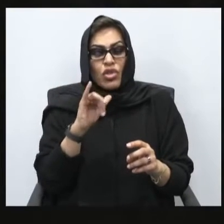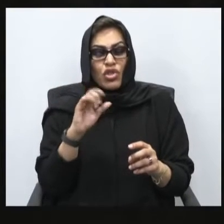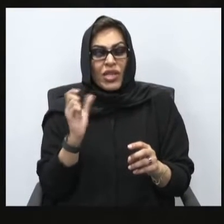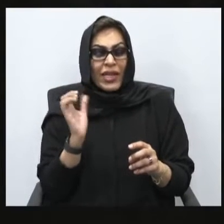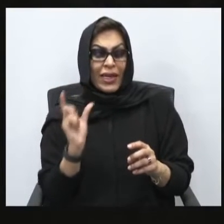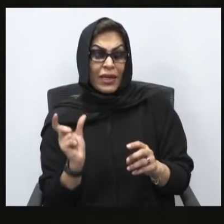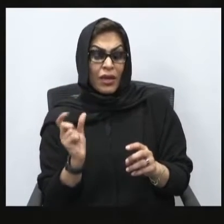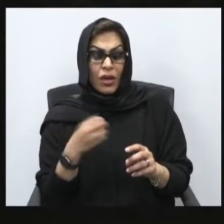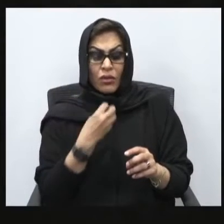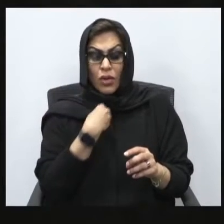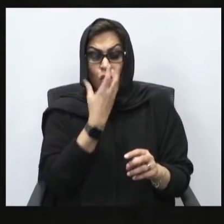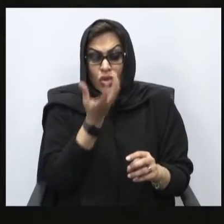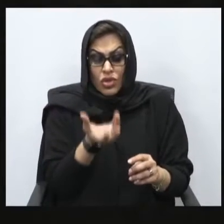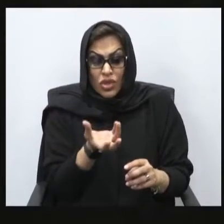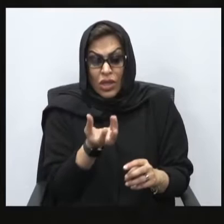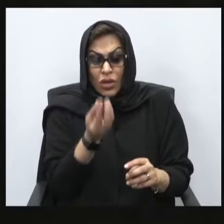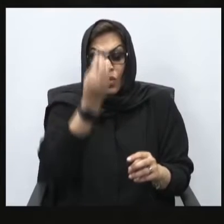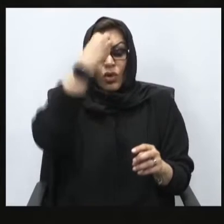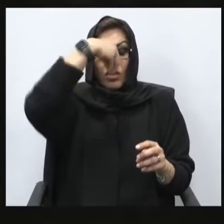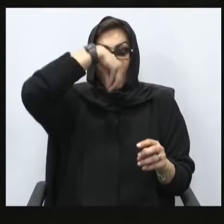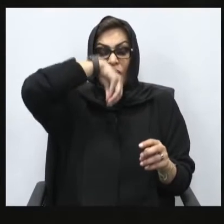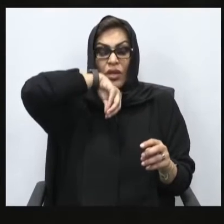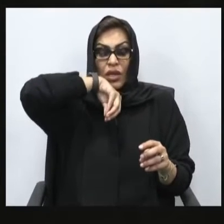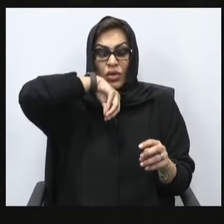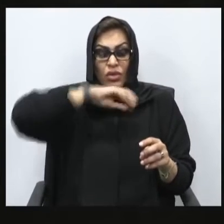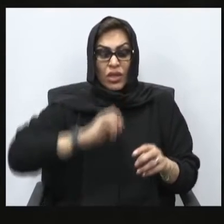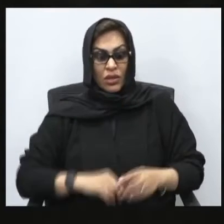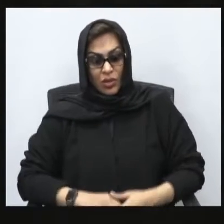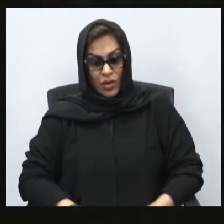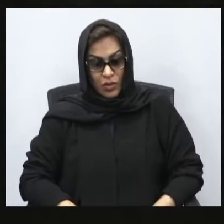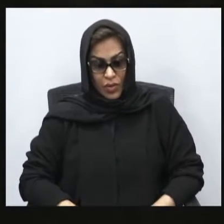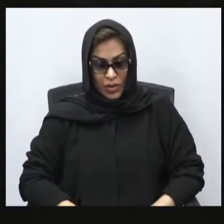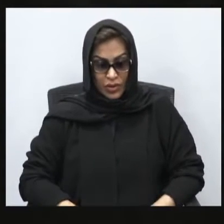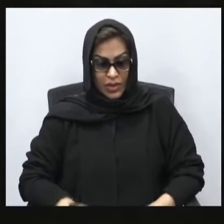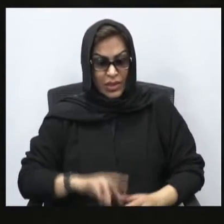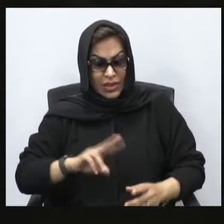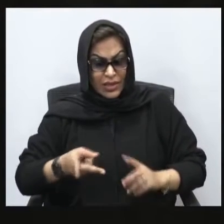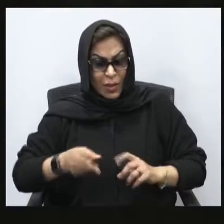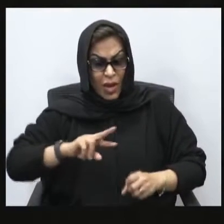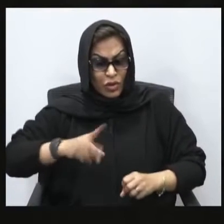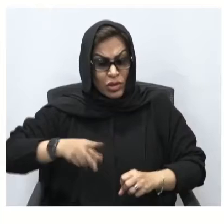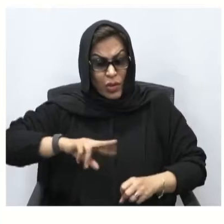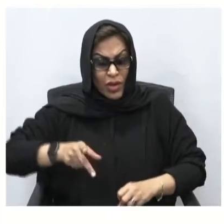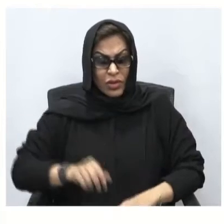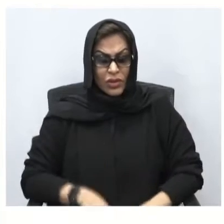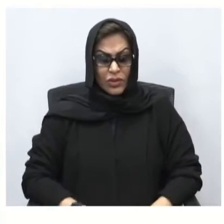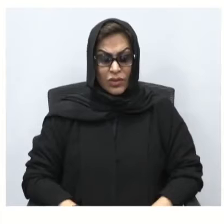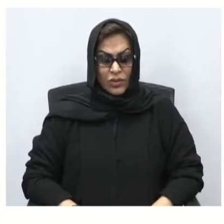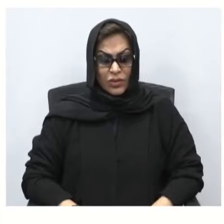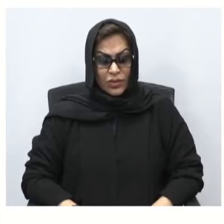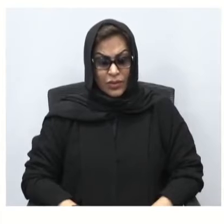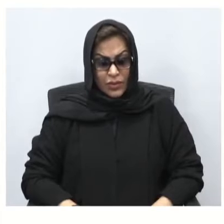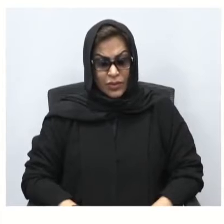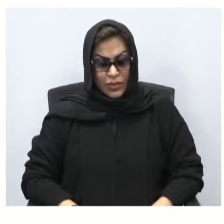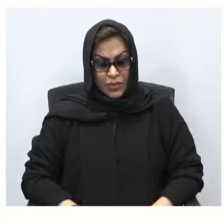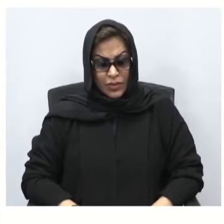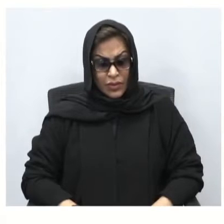الاكسجين انا ارفع الاكسجين من خلال ادخاله واخراج ثاني اكسيد الكربون اذا بعمليه تبادل اذا يتم تبادل